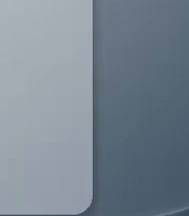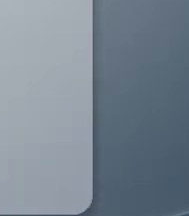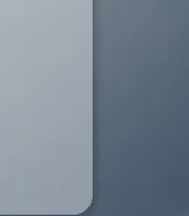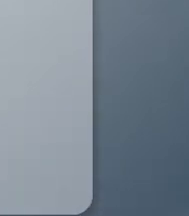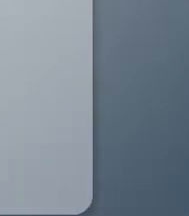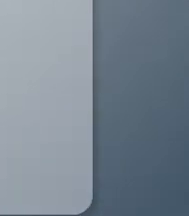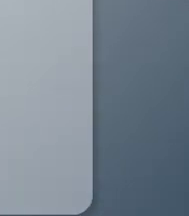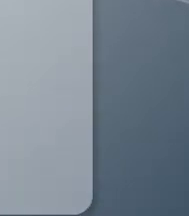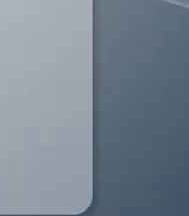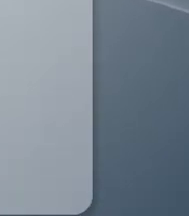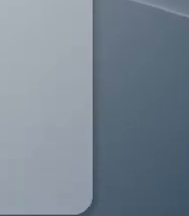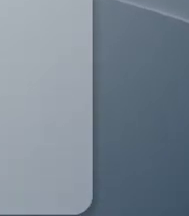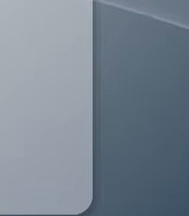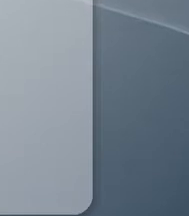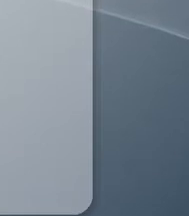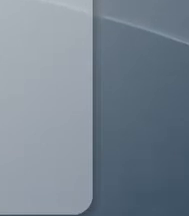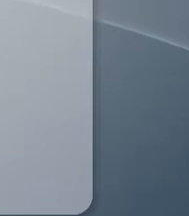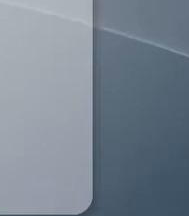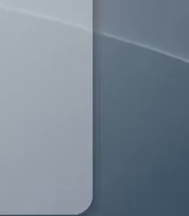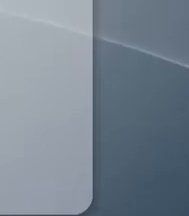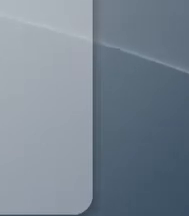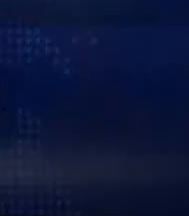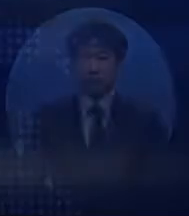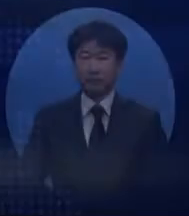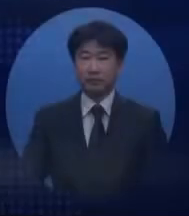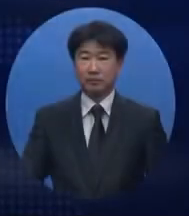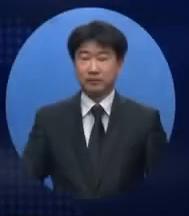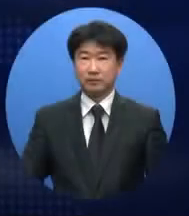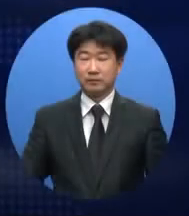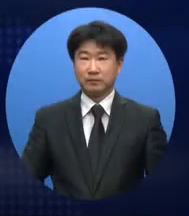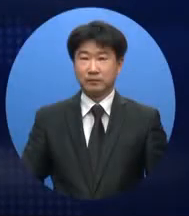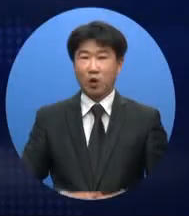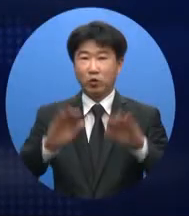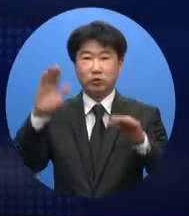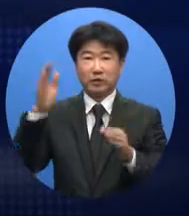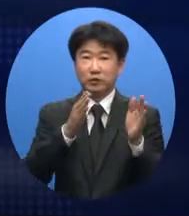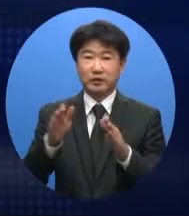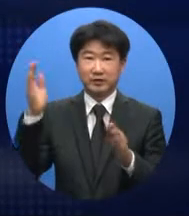좋습니다.